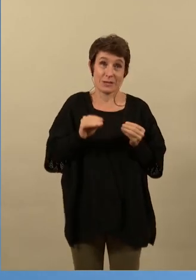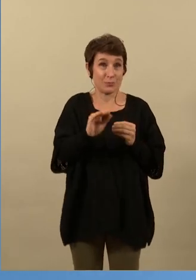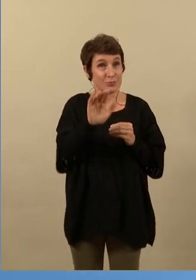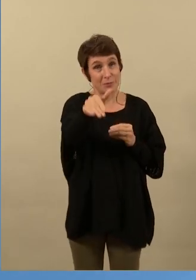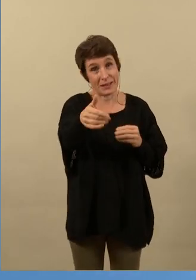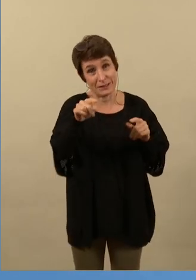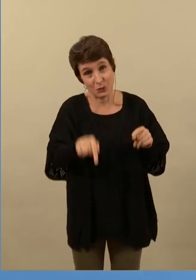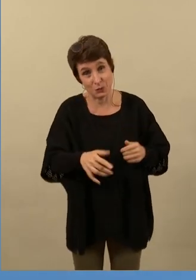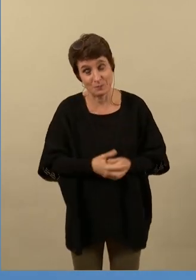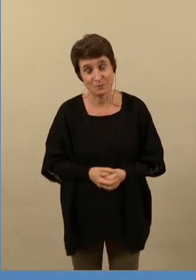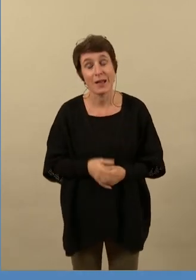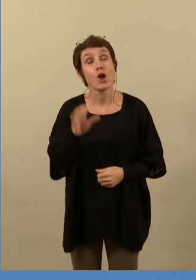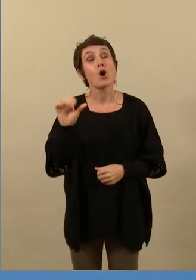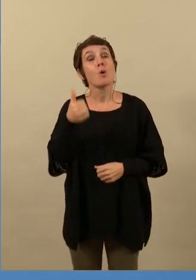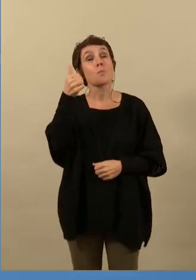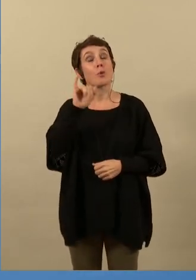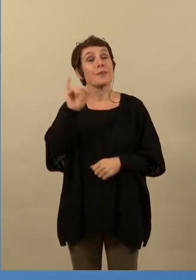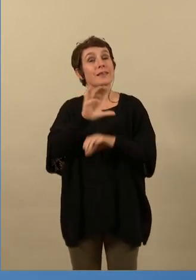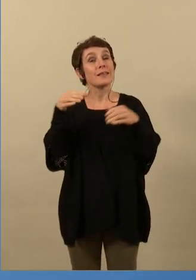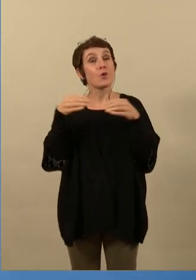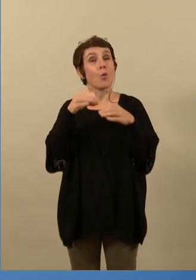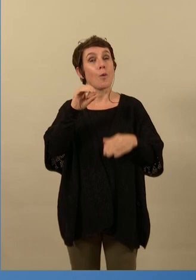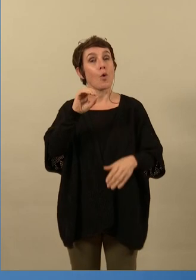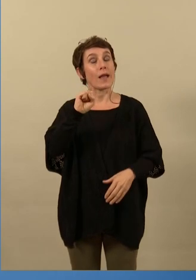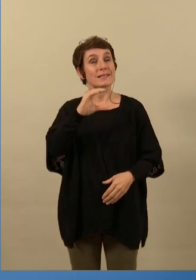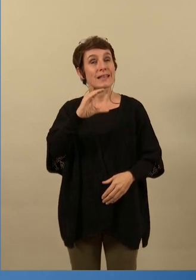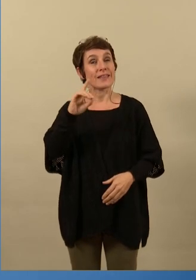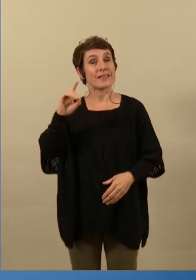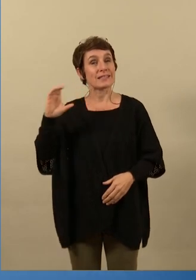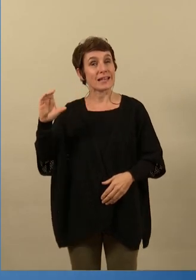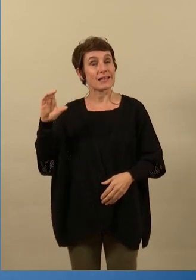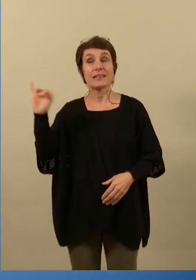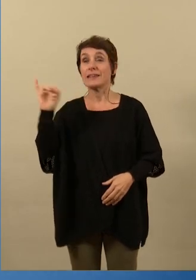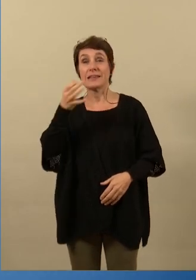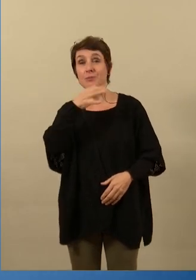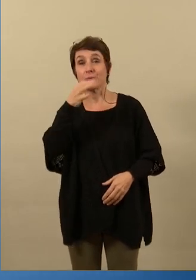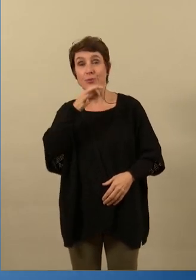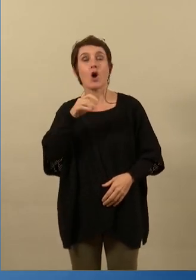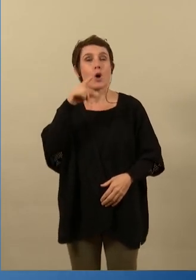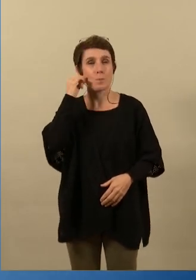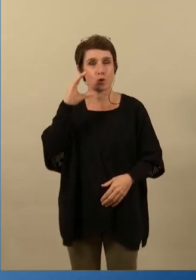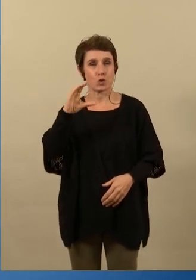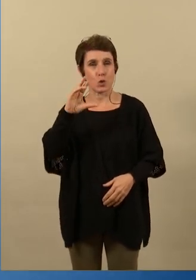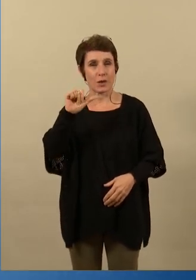premier est déposé par au scddc qu' défend monsieur